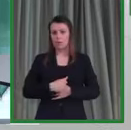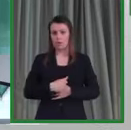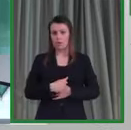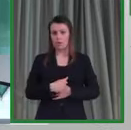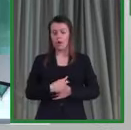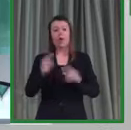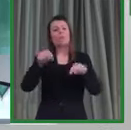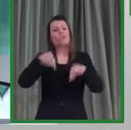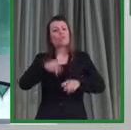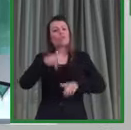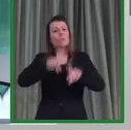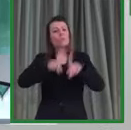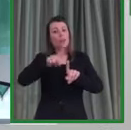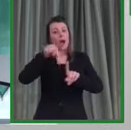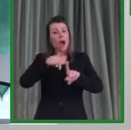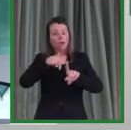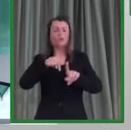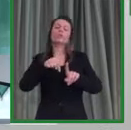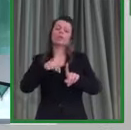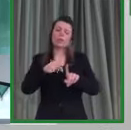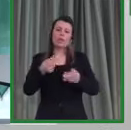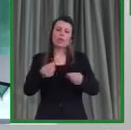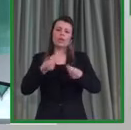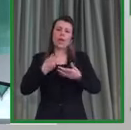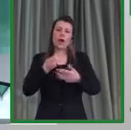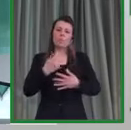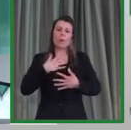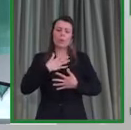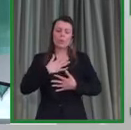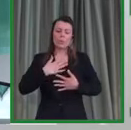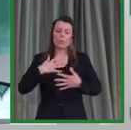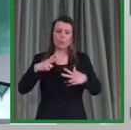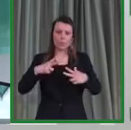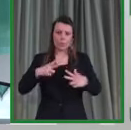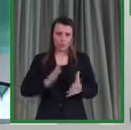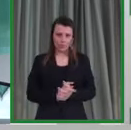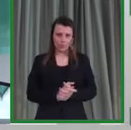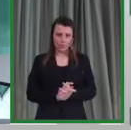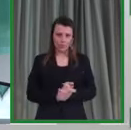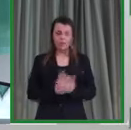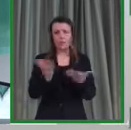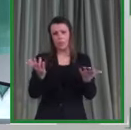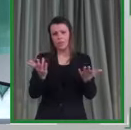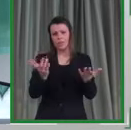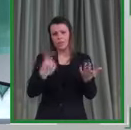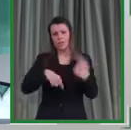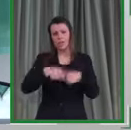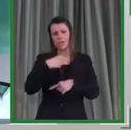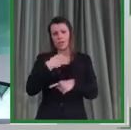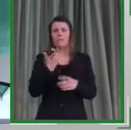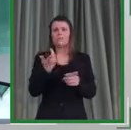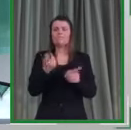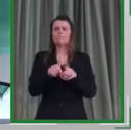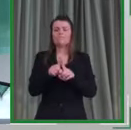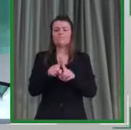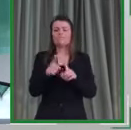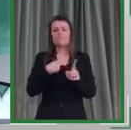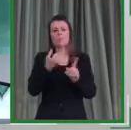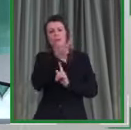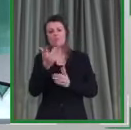milano sono dati confortanti e quindi li raccogliamo con una diciamo con una buona soddisfazione